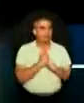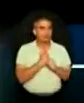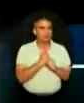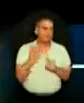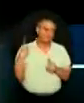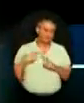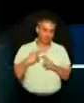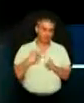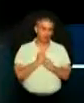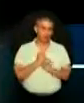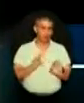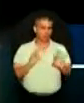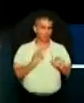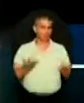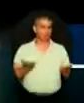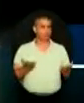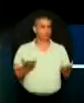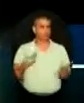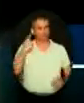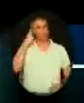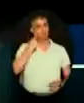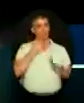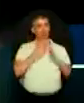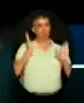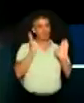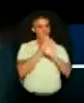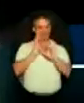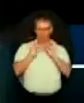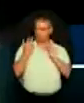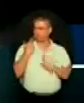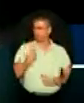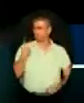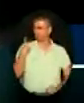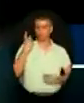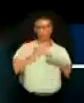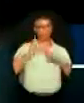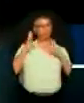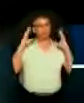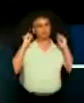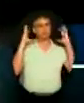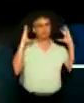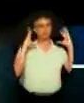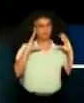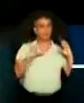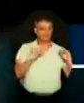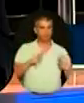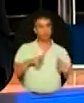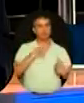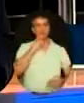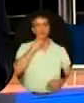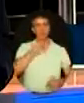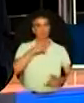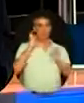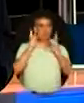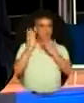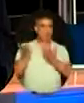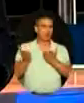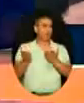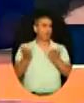ולא עשינו עוד? היה נדמה ששנת הטרור שהתחילה בדיוק לפני שנה דאחה קצת, והנה ירושלים,